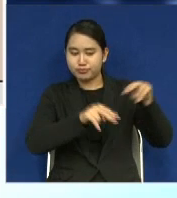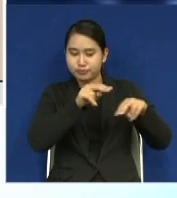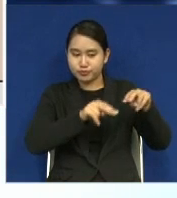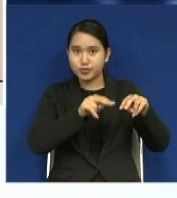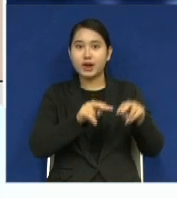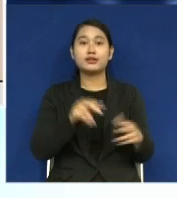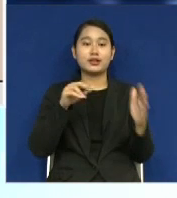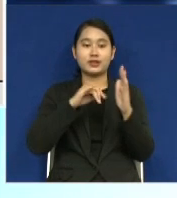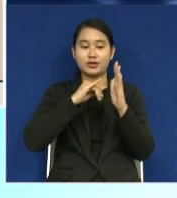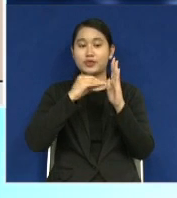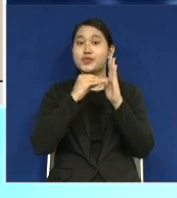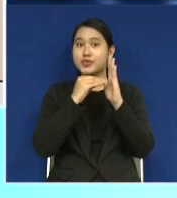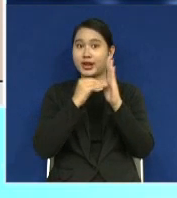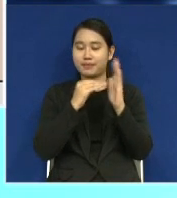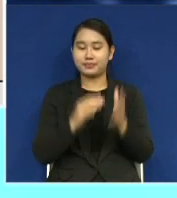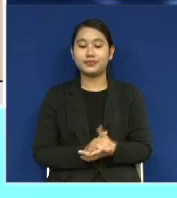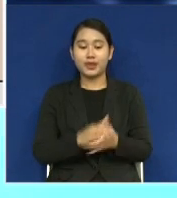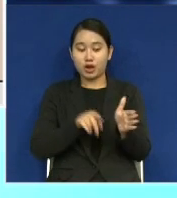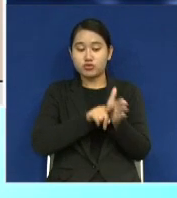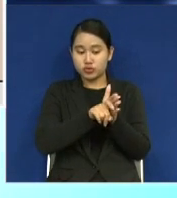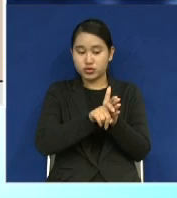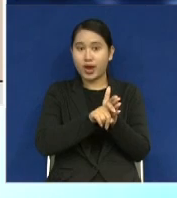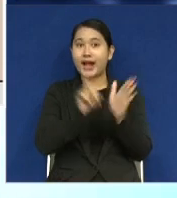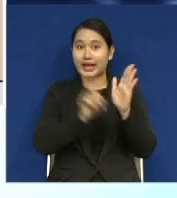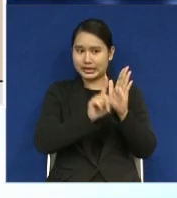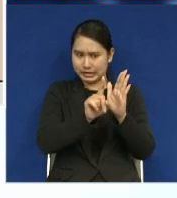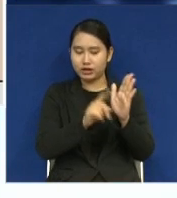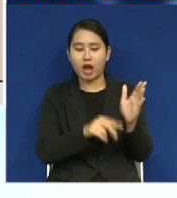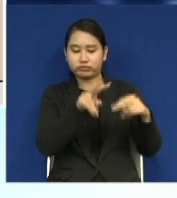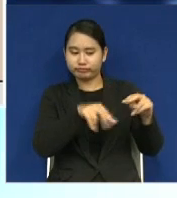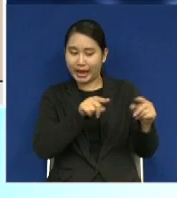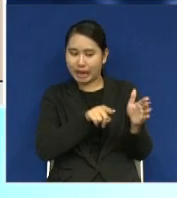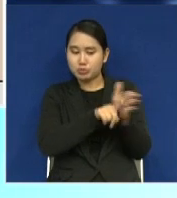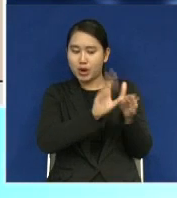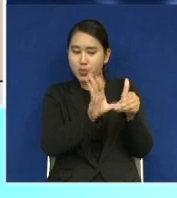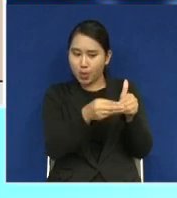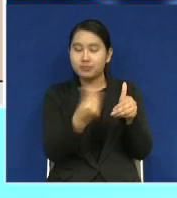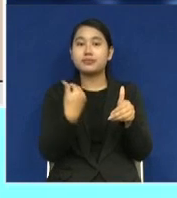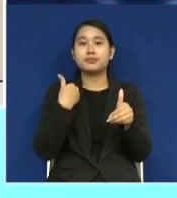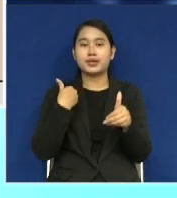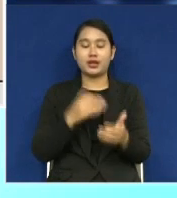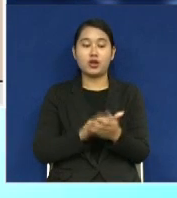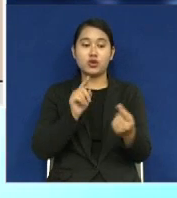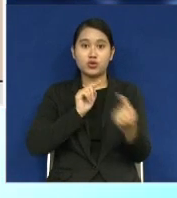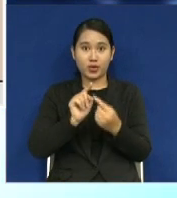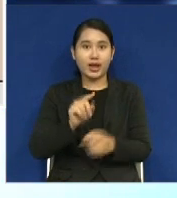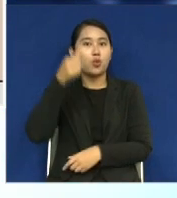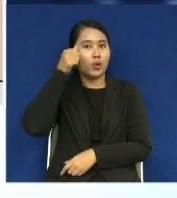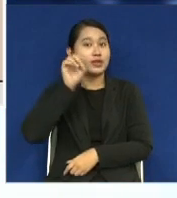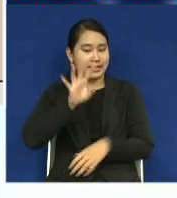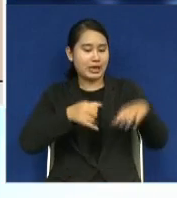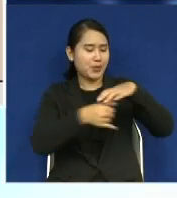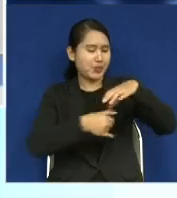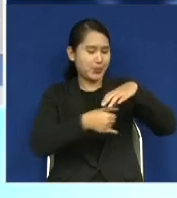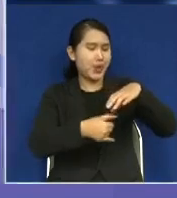านครพบเชื้อจากการตรวจครั้งที่1นะคะในวันที่21กรกฎาคมค่ะซึ่งเป็นวันที่4ของการกักตัว